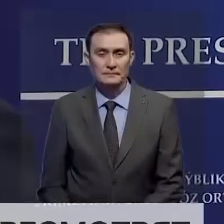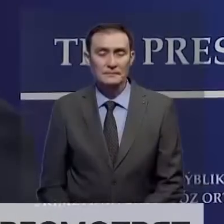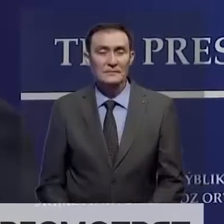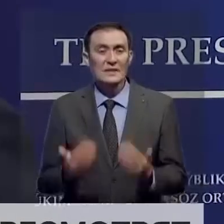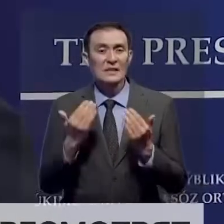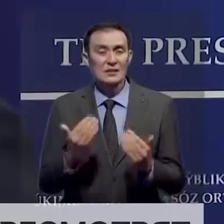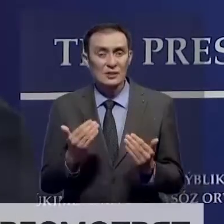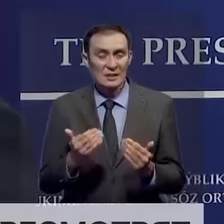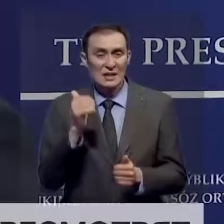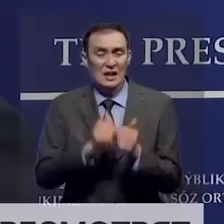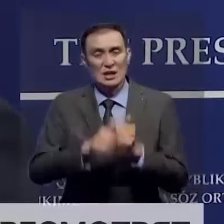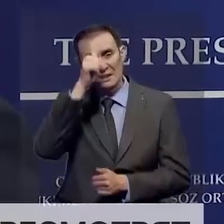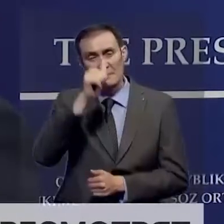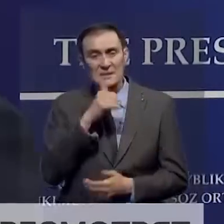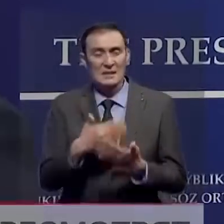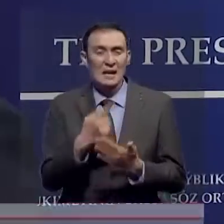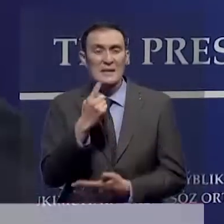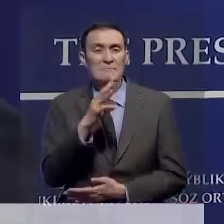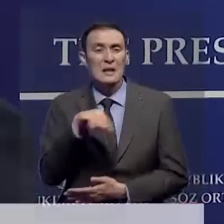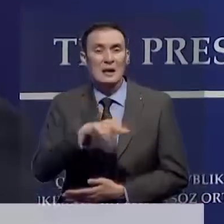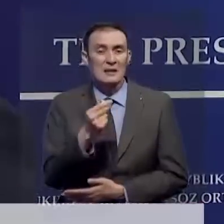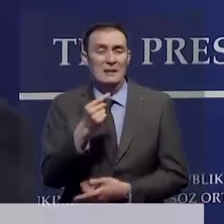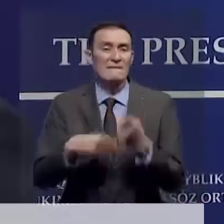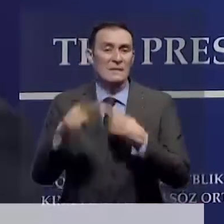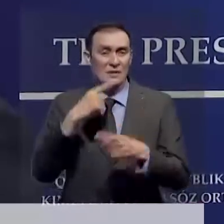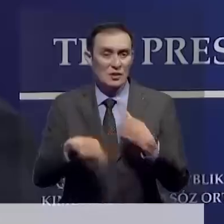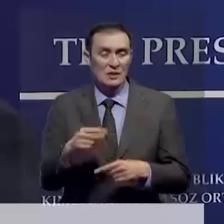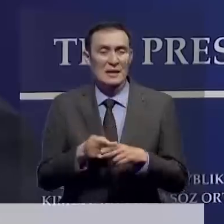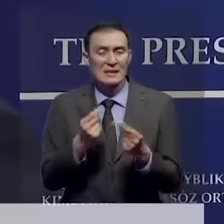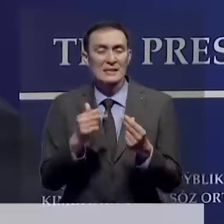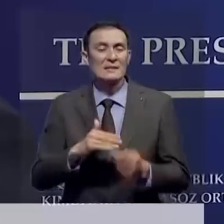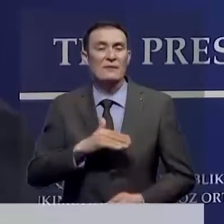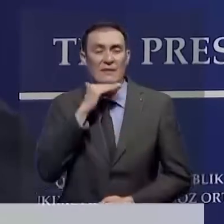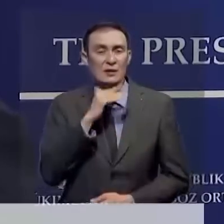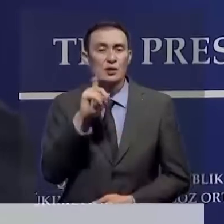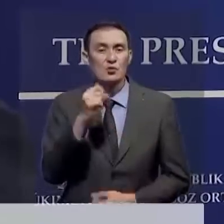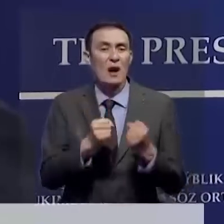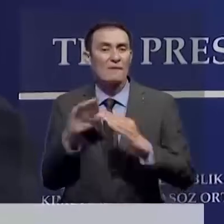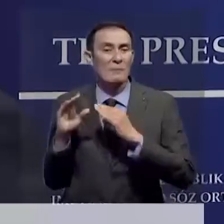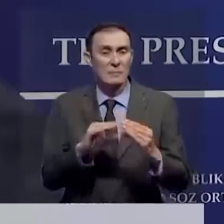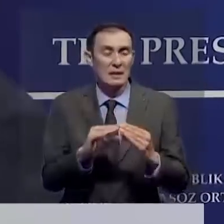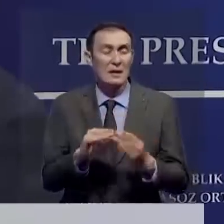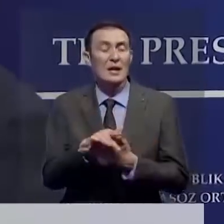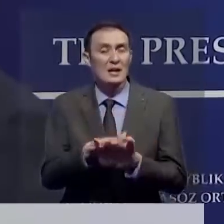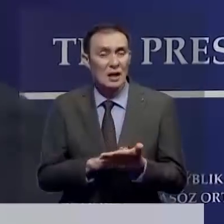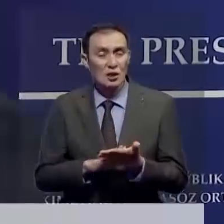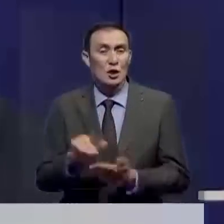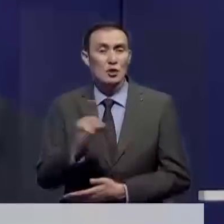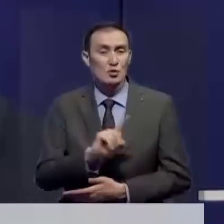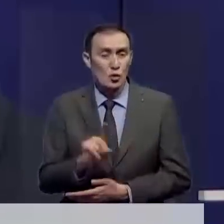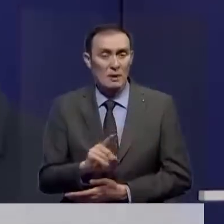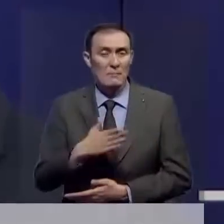Сейчас револьвер ежемесячно примерно 1 миллиард тенге возвращается. Этих средств хватит на 100 машин. Теперь для того,